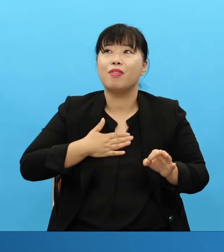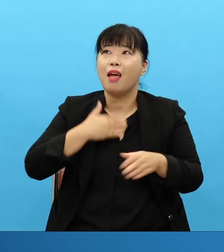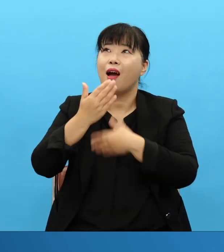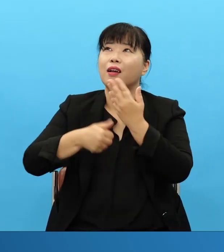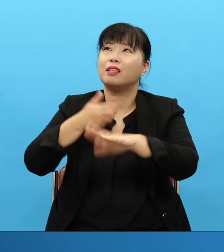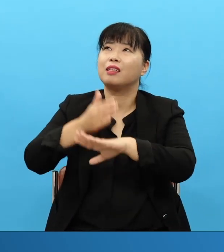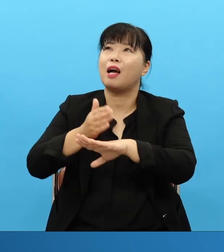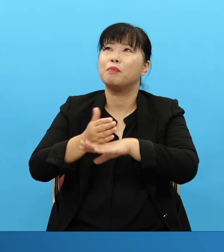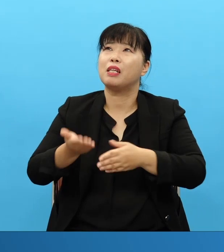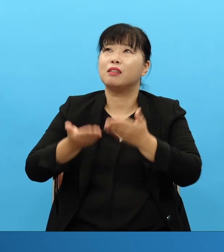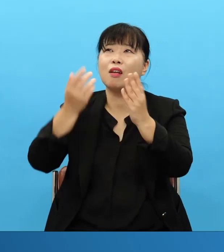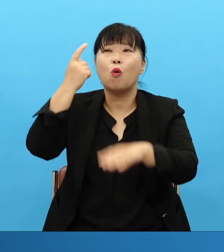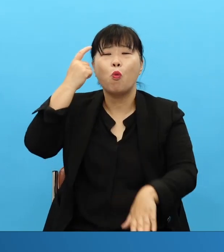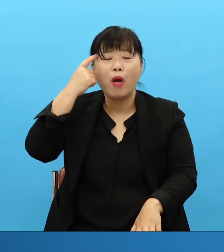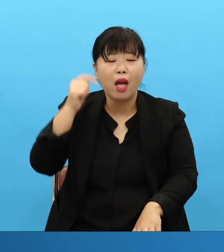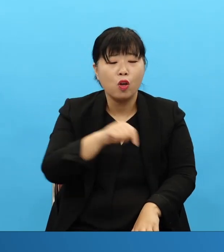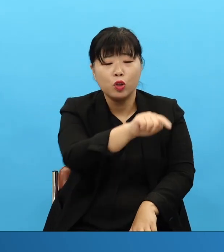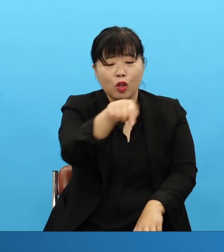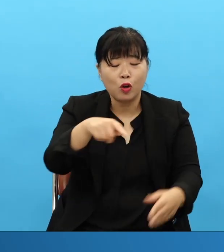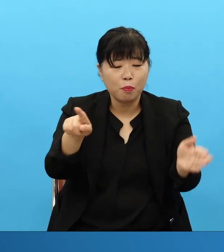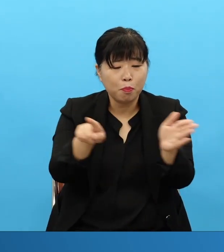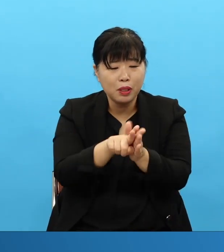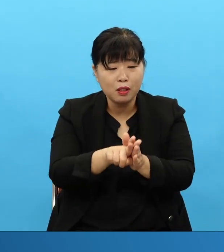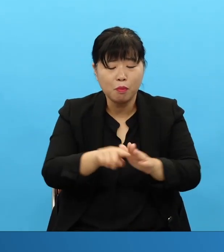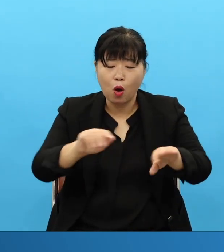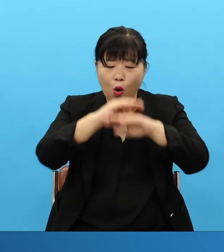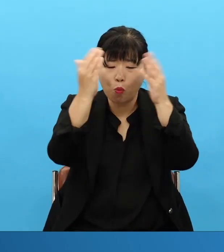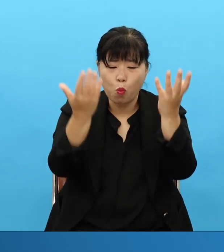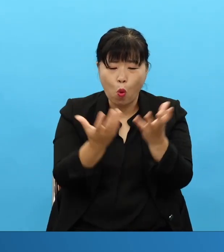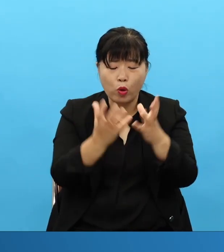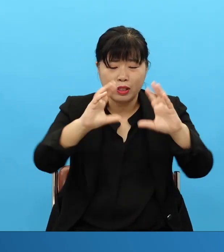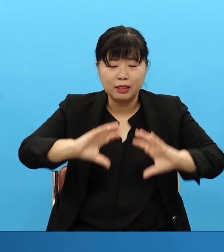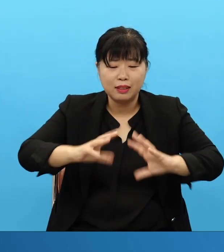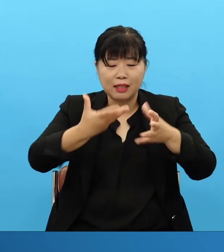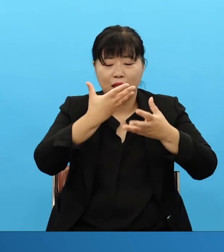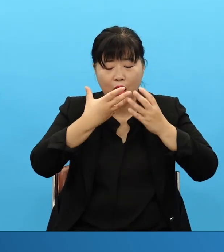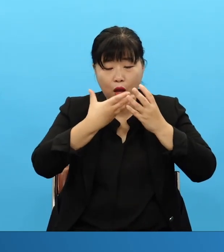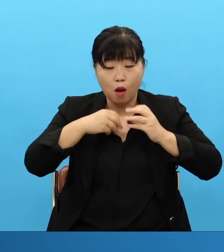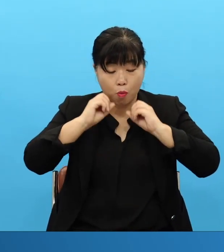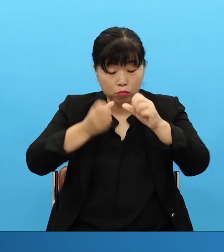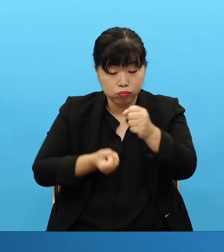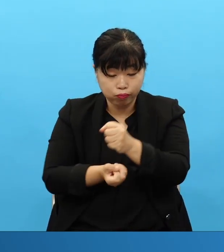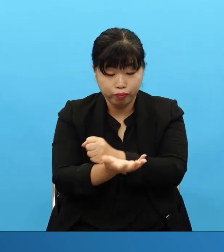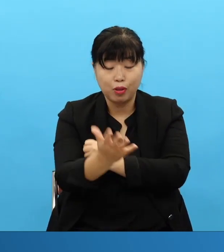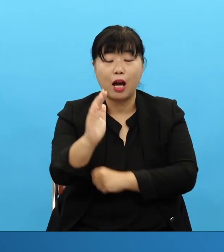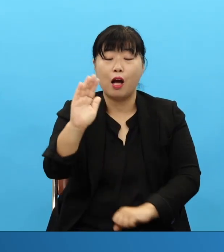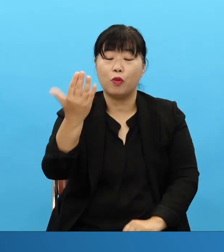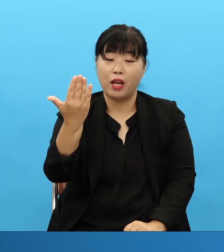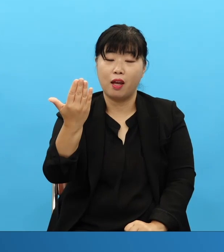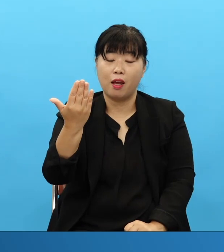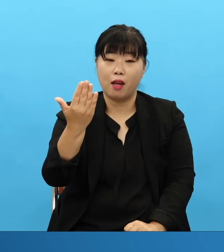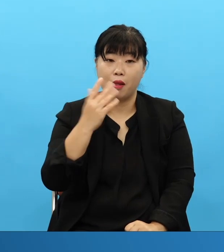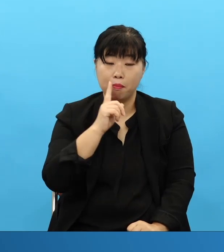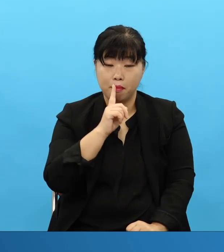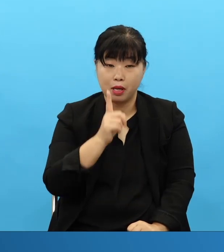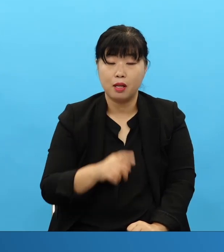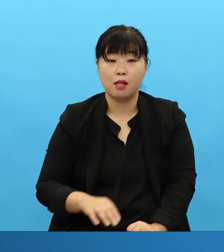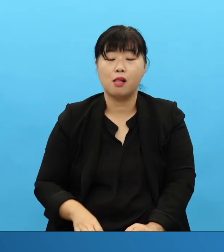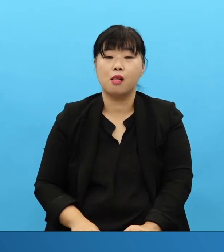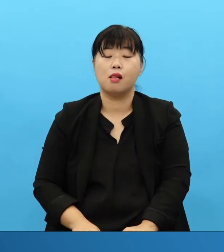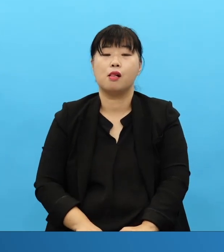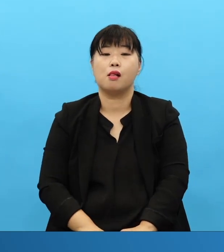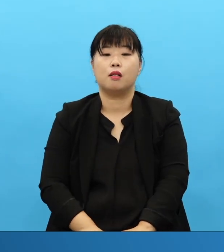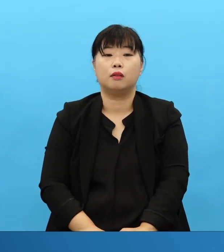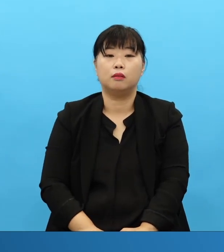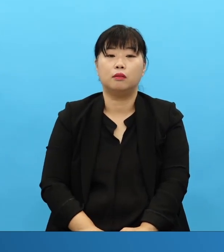감사함은 너희 믿음이 온 세상에 전파됨이로다. First, 그리고요. I thank my God through Jesus Christ for all of you because your